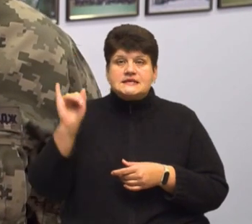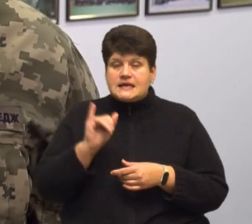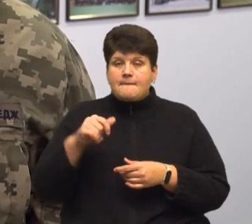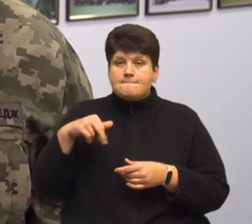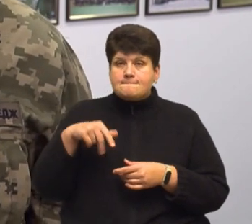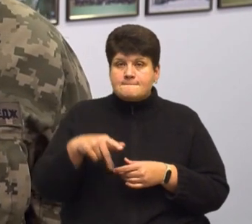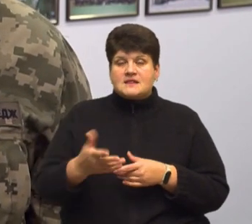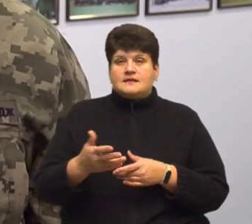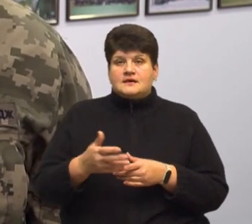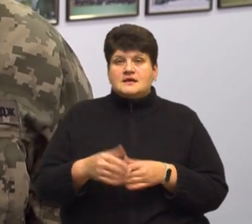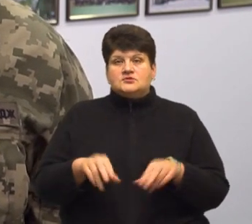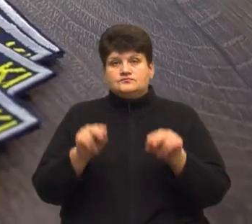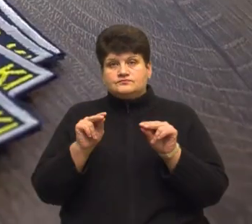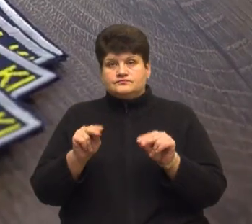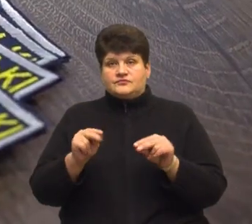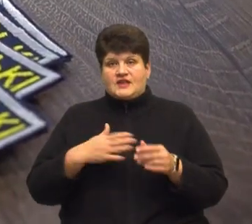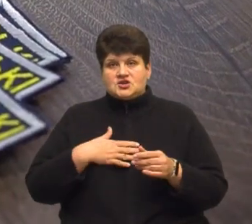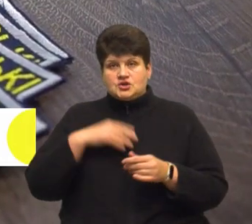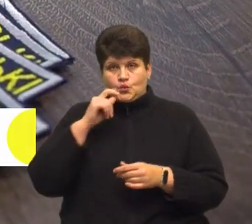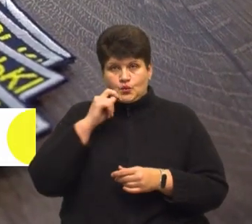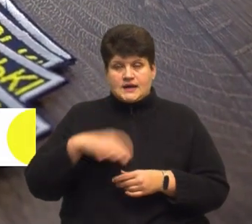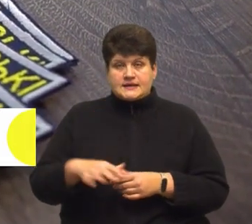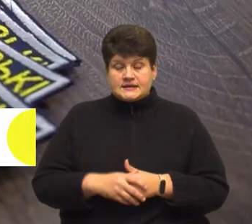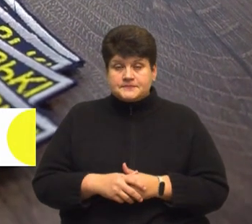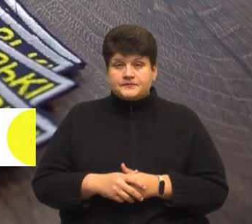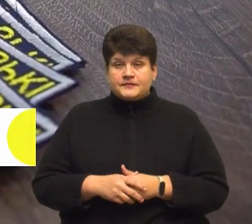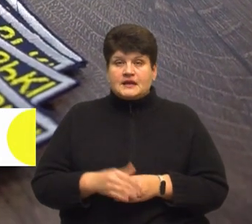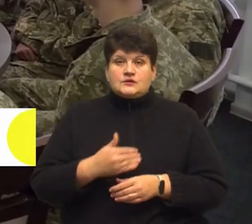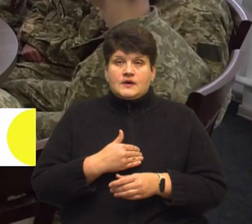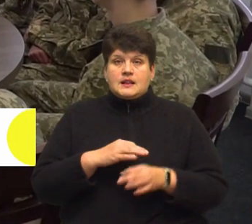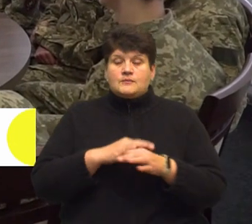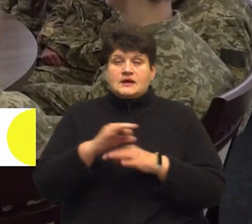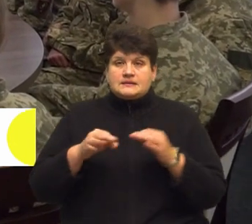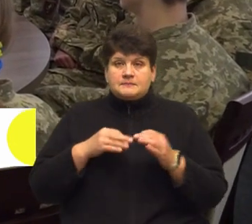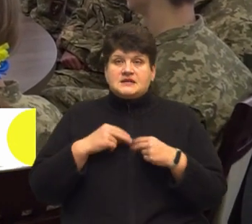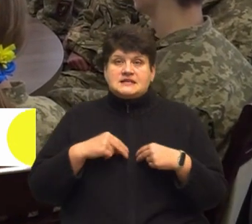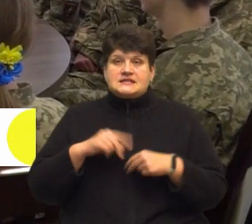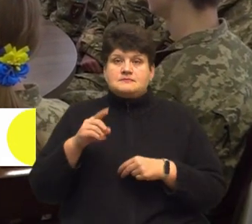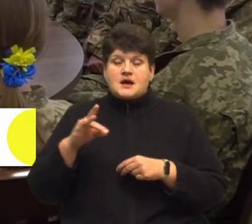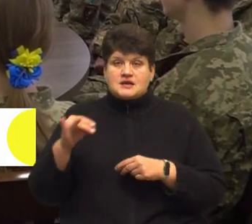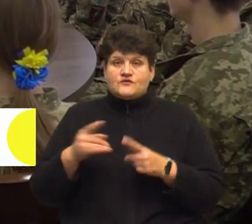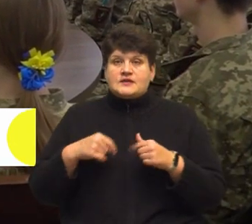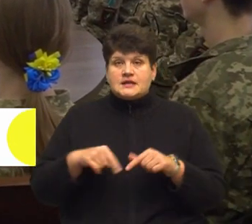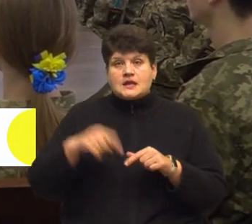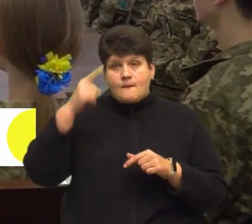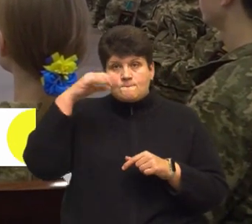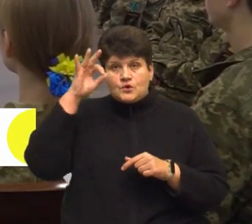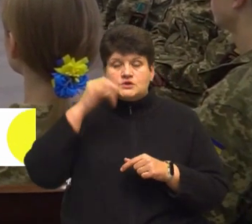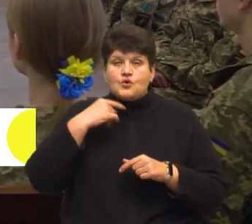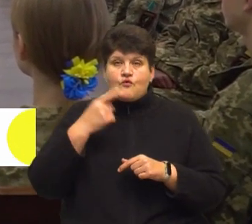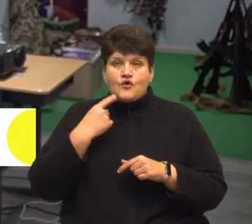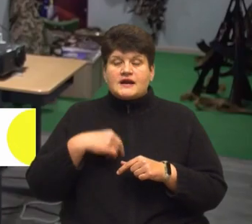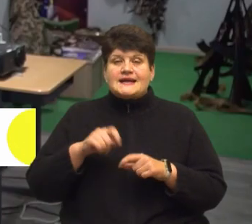слідам справедливості в нашій країні ініціювали проєкт працівники збираського відділення поліції- каже інспекторка ювінальної